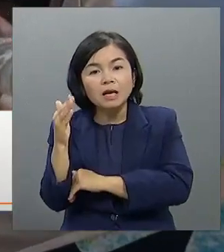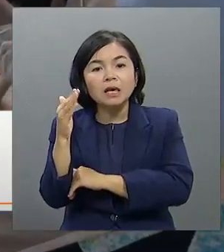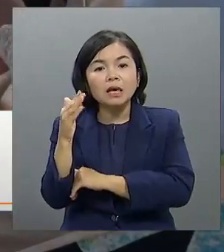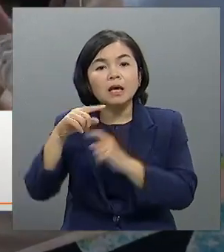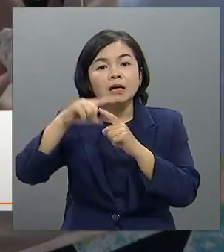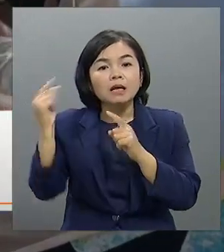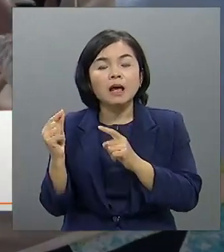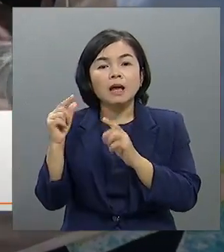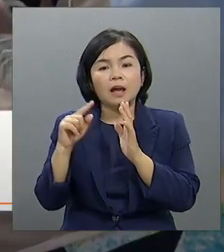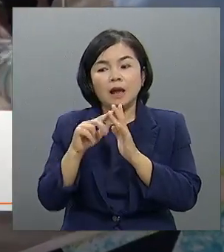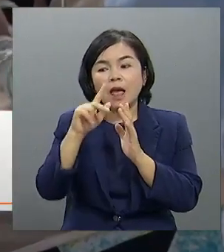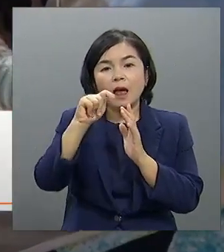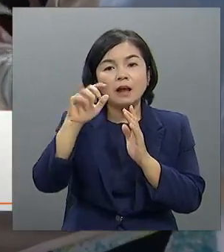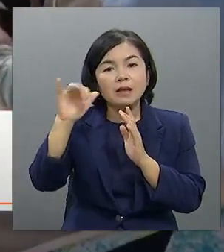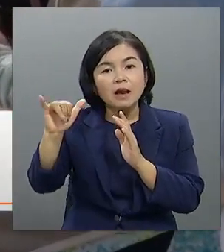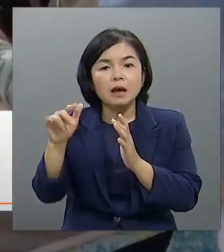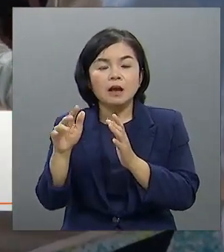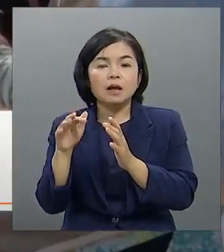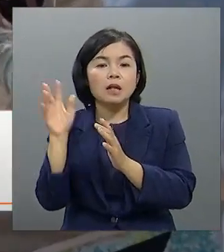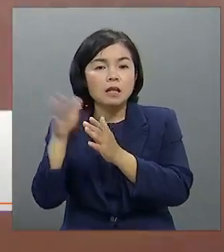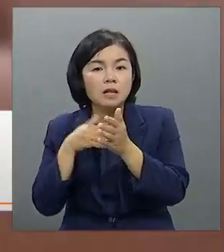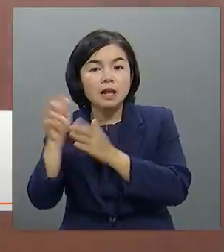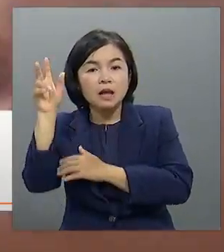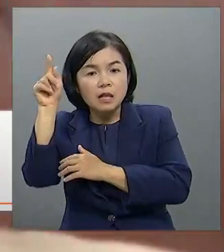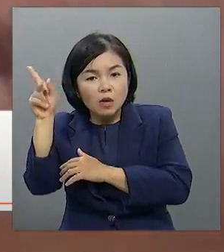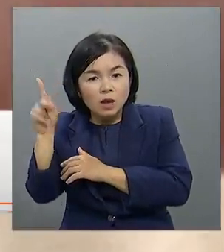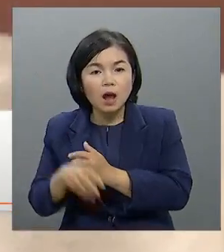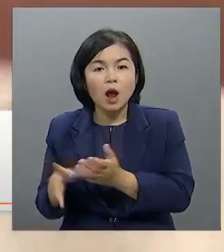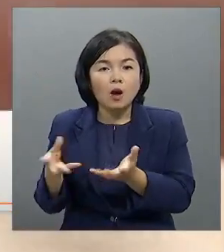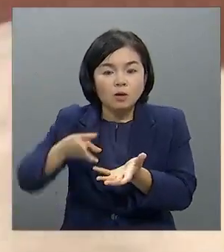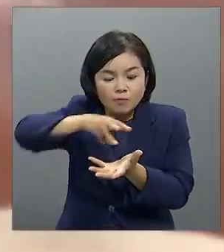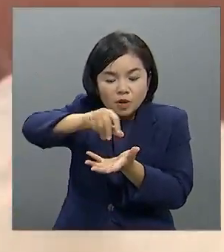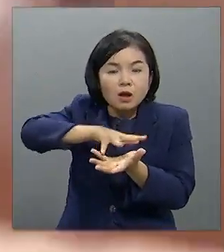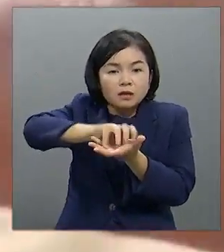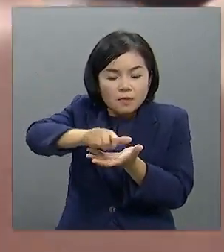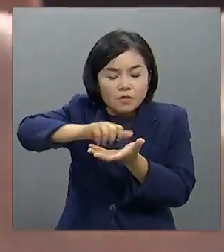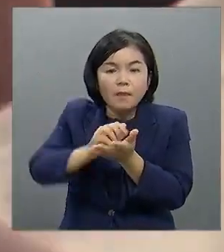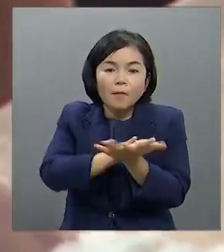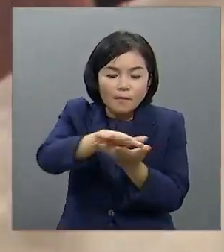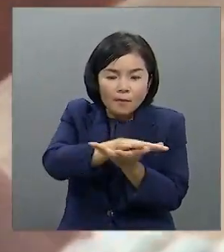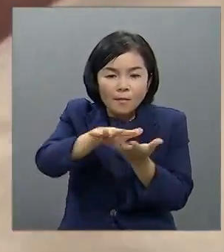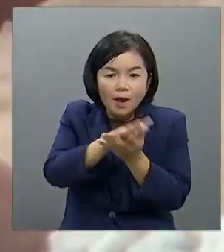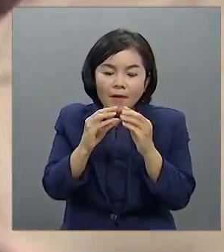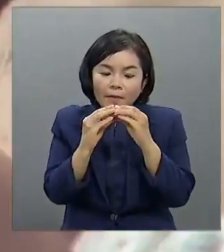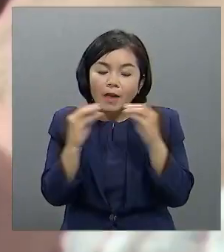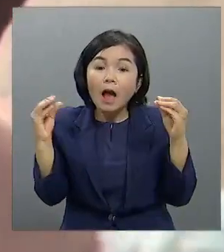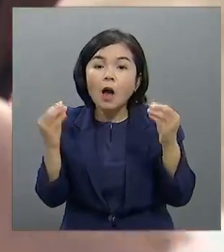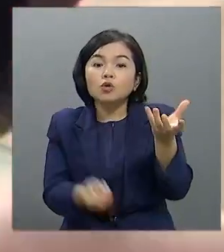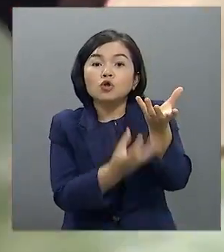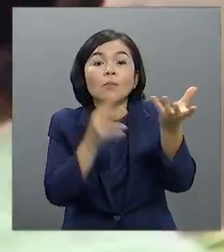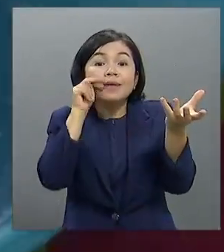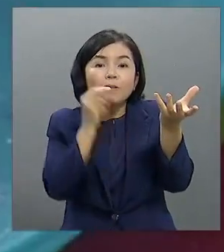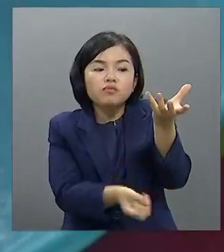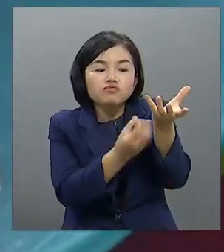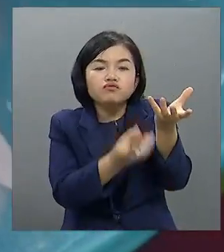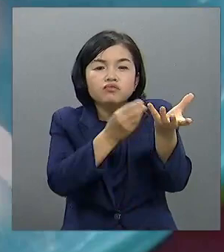งขยำให้เข้ากันก่อนจะปั้นเป็นก้อนยาวๆรีๆแล้วก็นำแป้งขนมเนี่ยเอาไปต้มในน้ำเดือดรอให้แป้งมันลอย